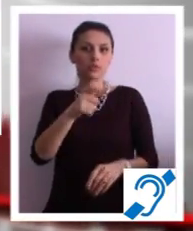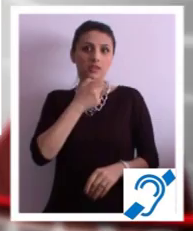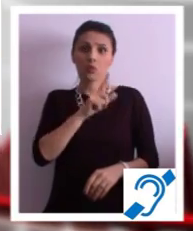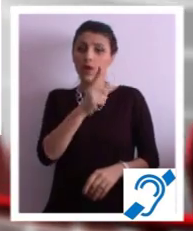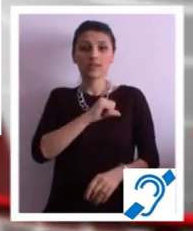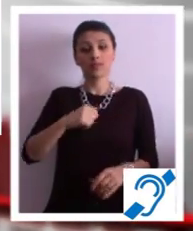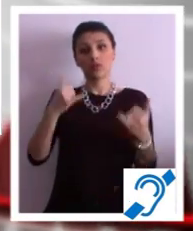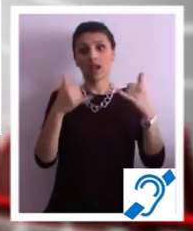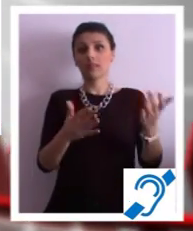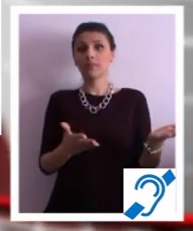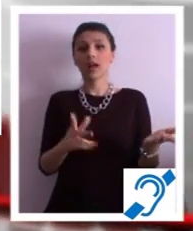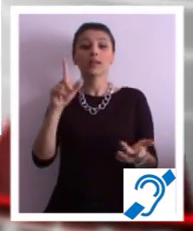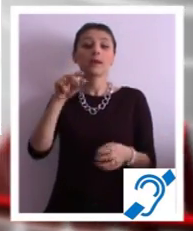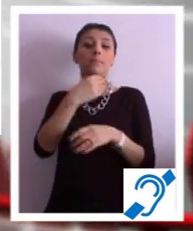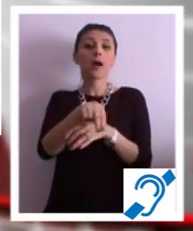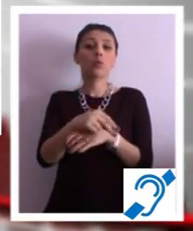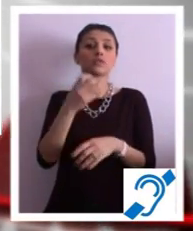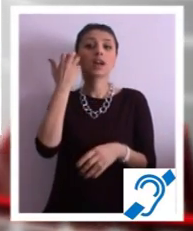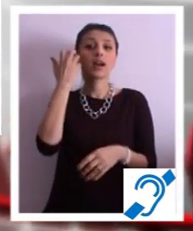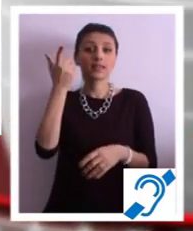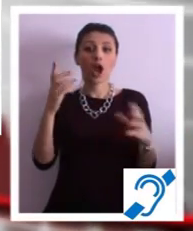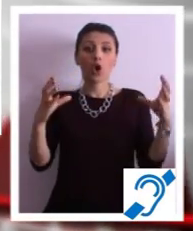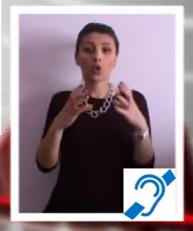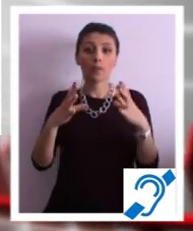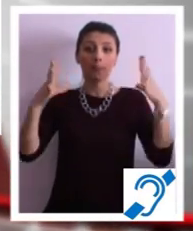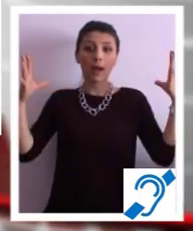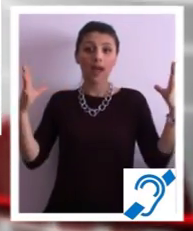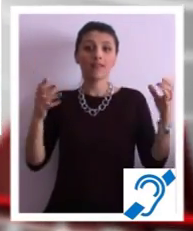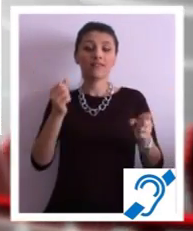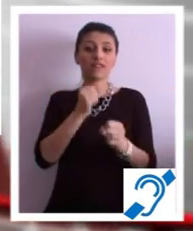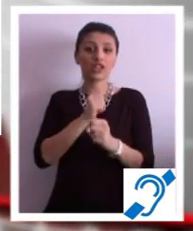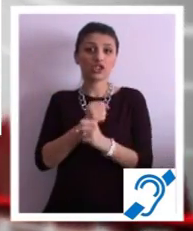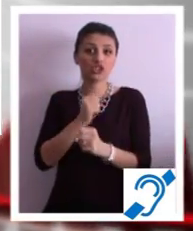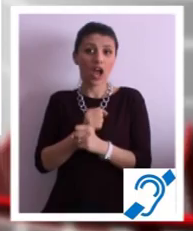nu e singura. În pauza, când erau grupa mare, făceau